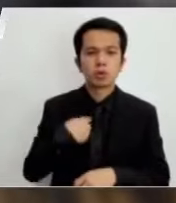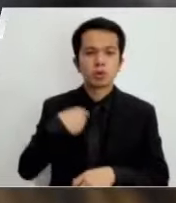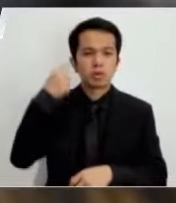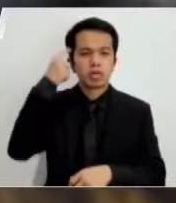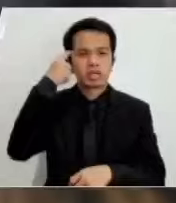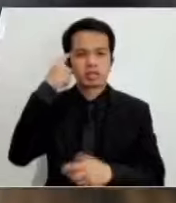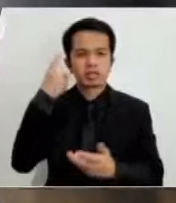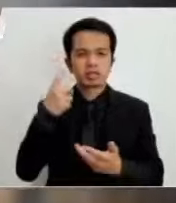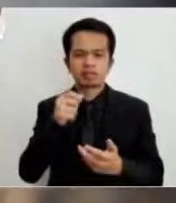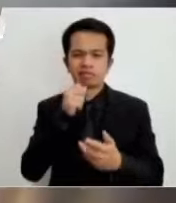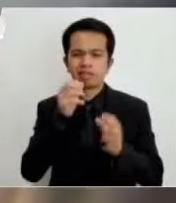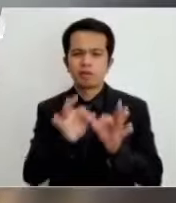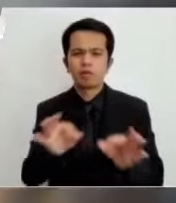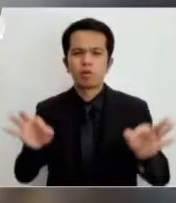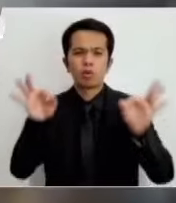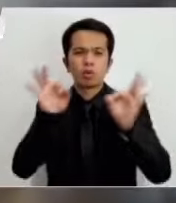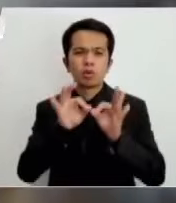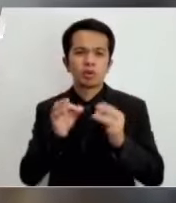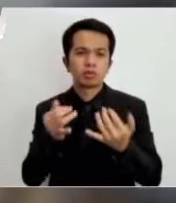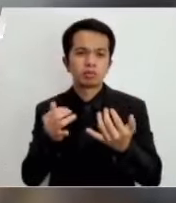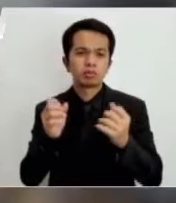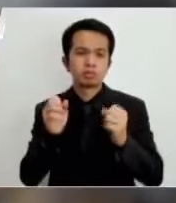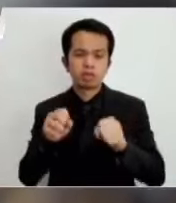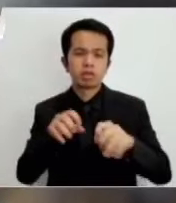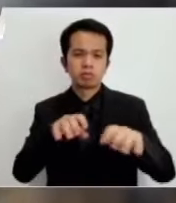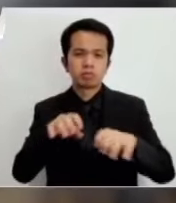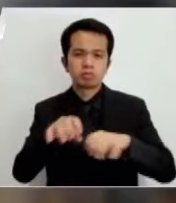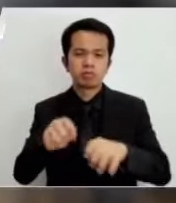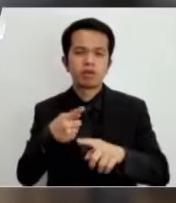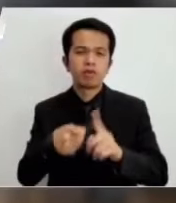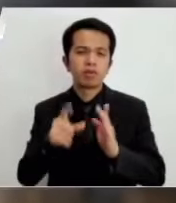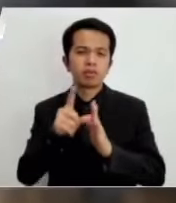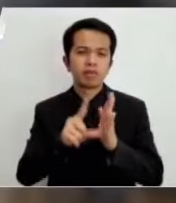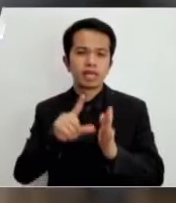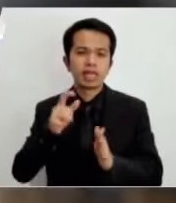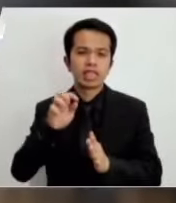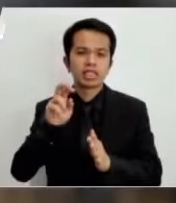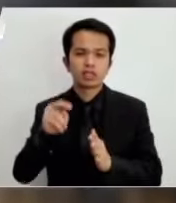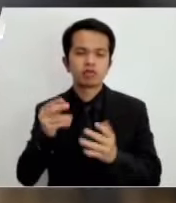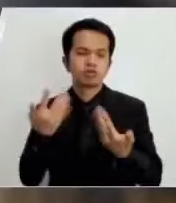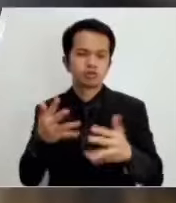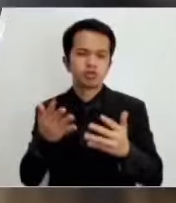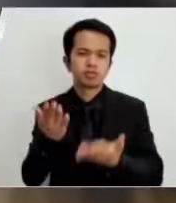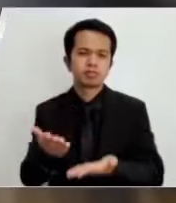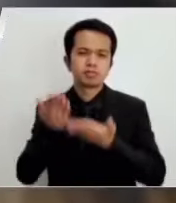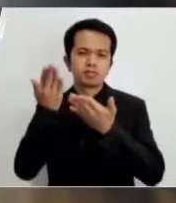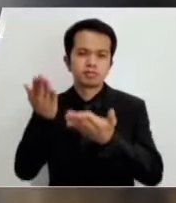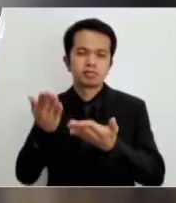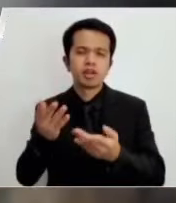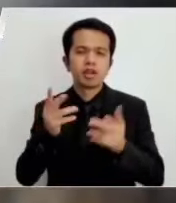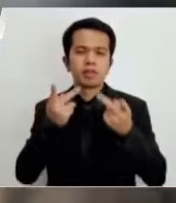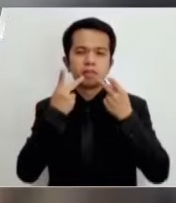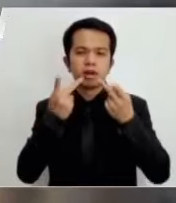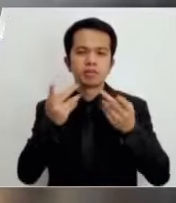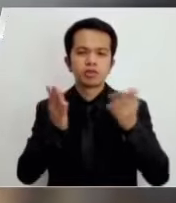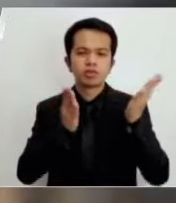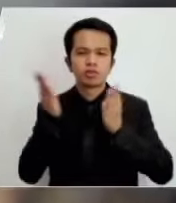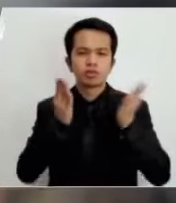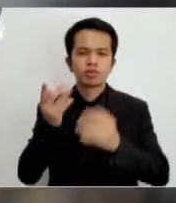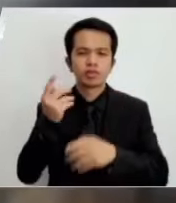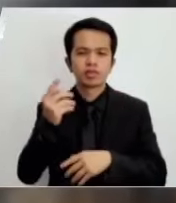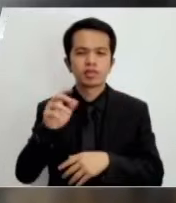importante yun. Magagawa namin yun through legislation. Napas na namin yung public service act for public service. So dalawa na